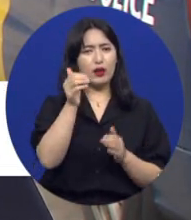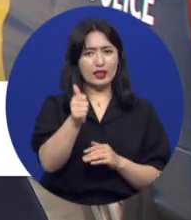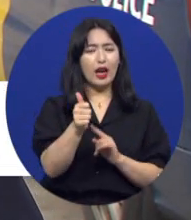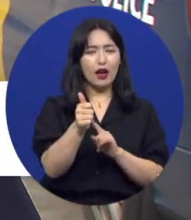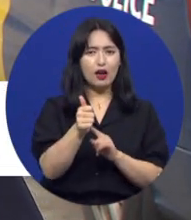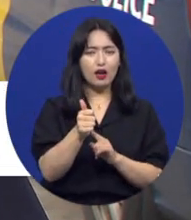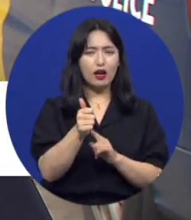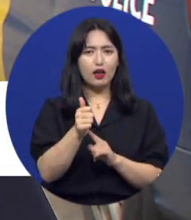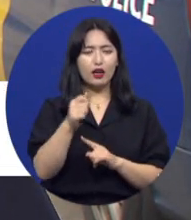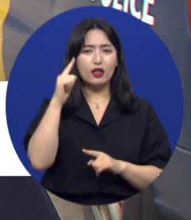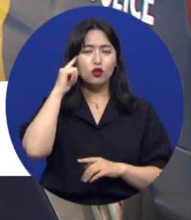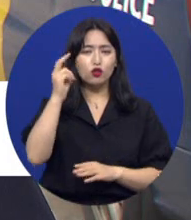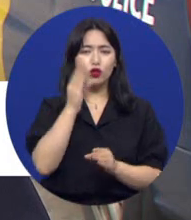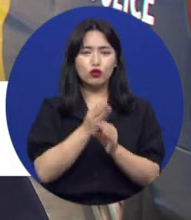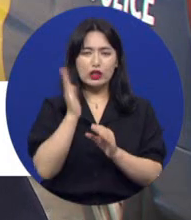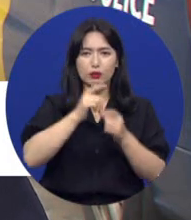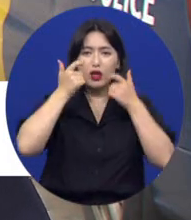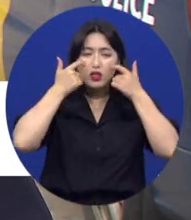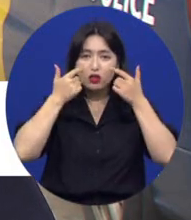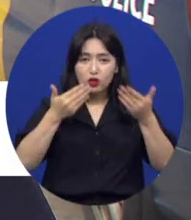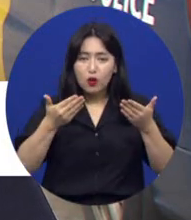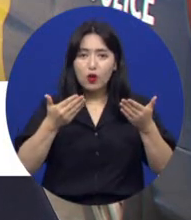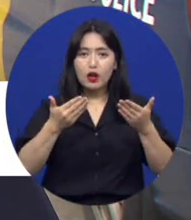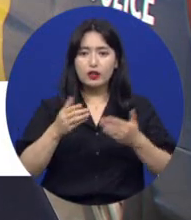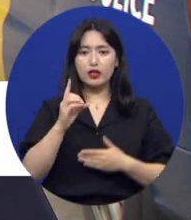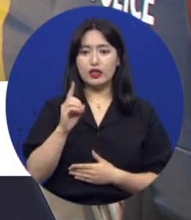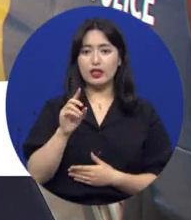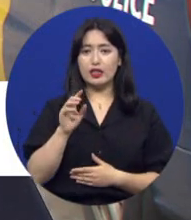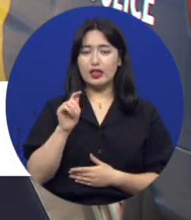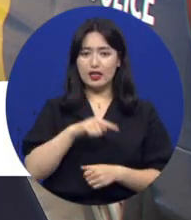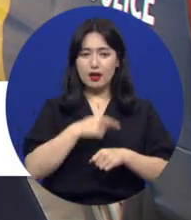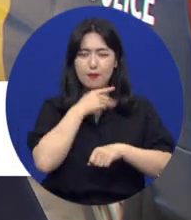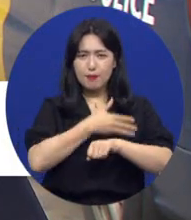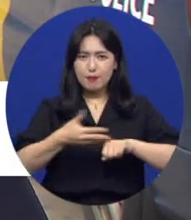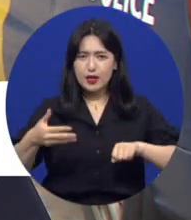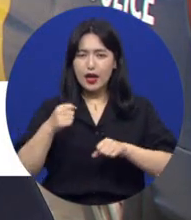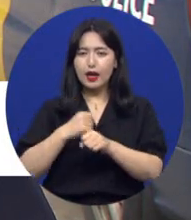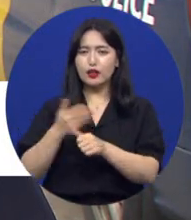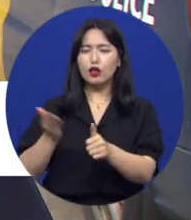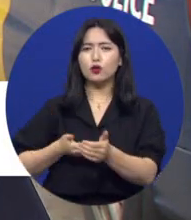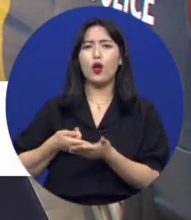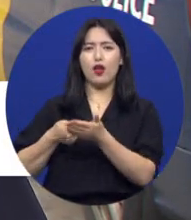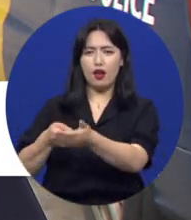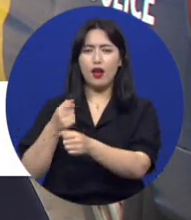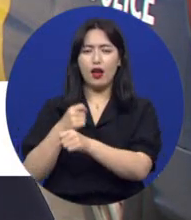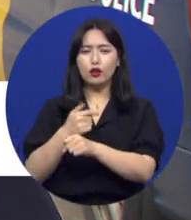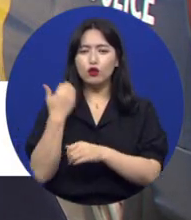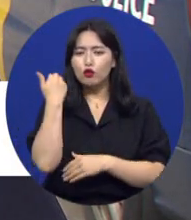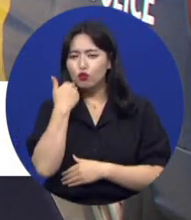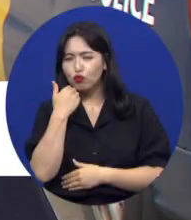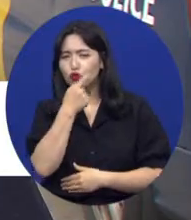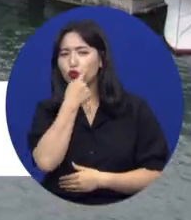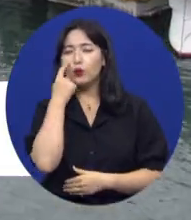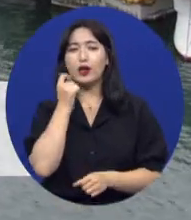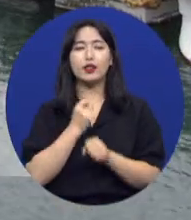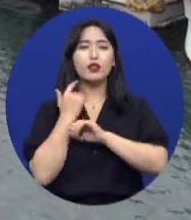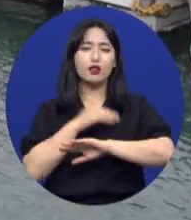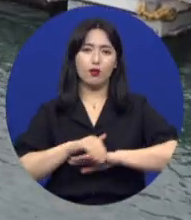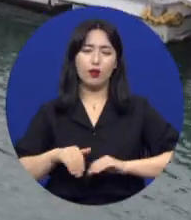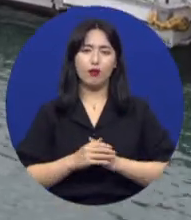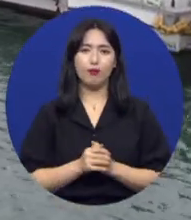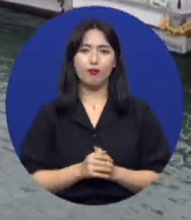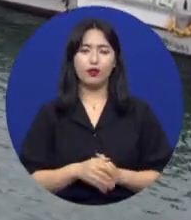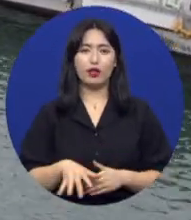정확한 것은 꾹 국가 dna 를 채취해 서고 까 수 의뢰해서 신원확인을 특정 할 계획입니다